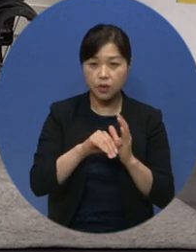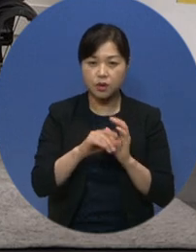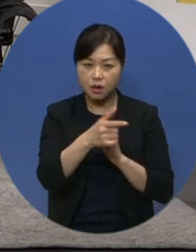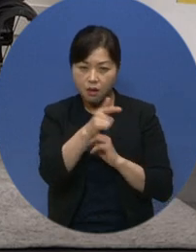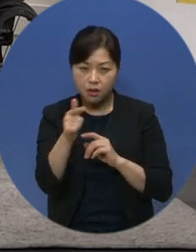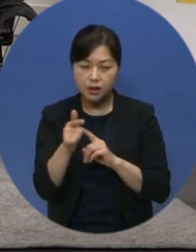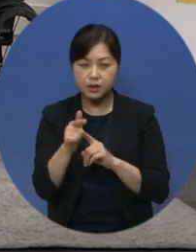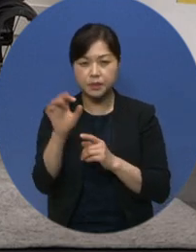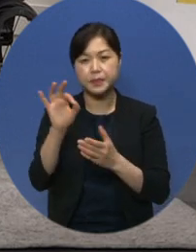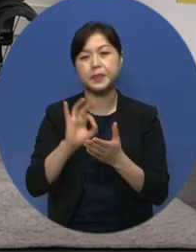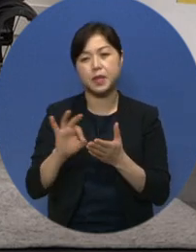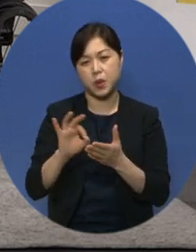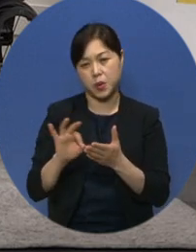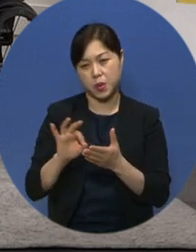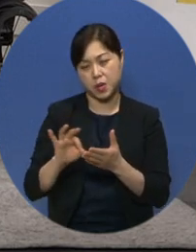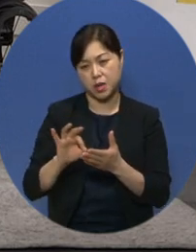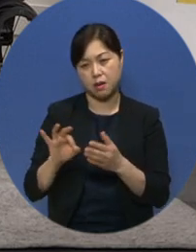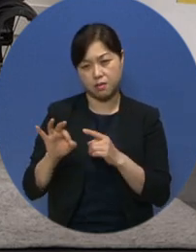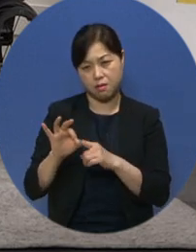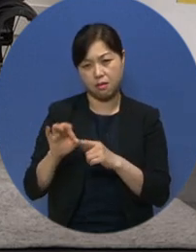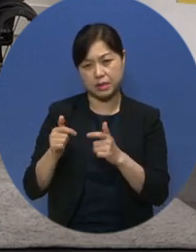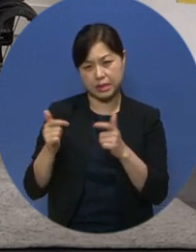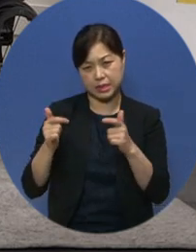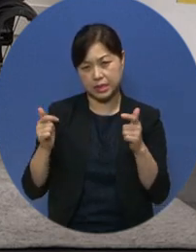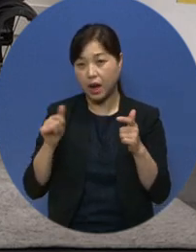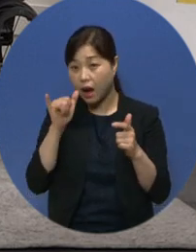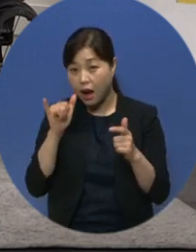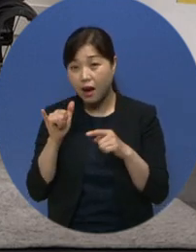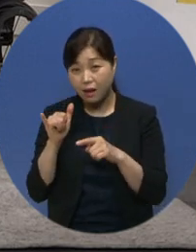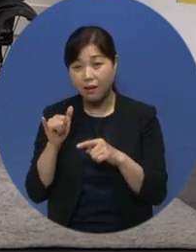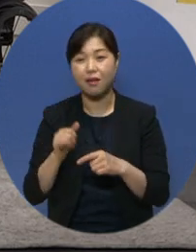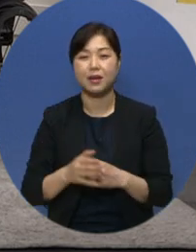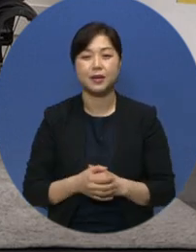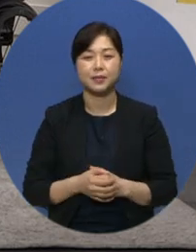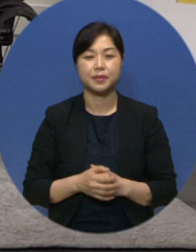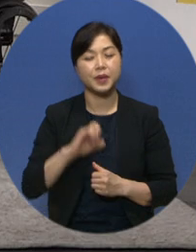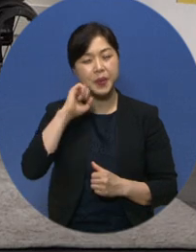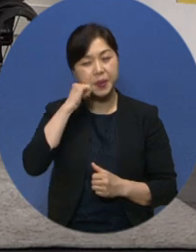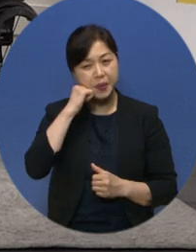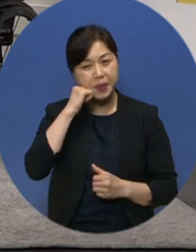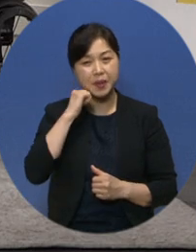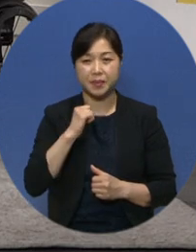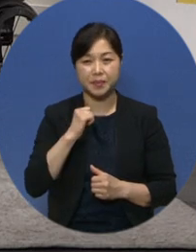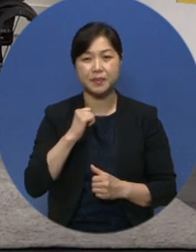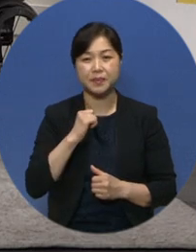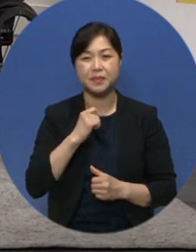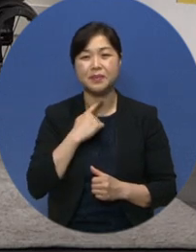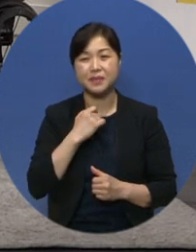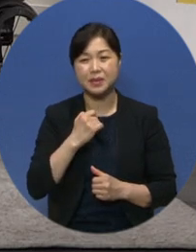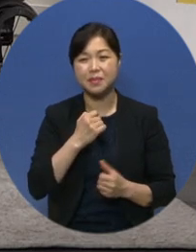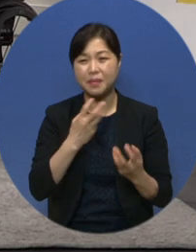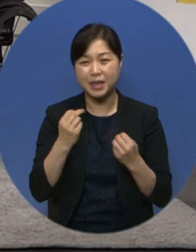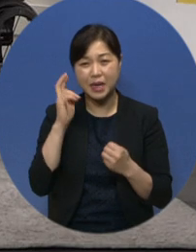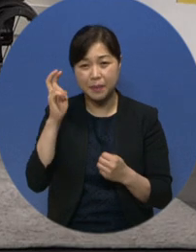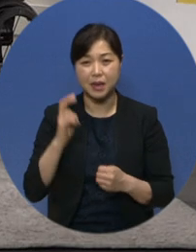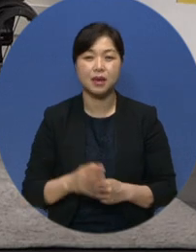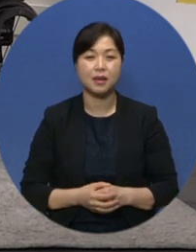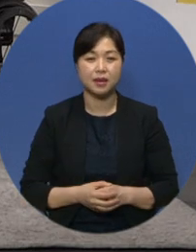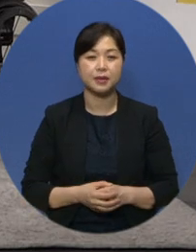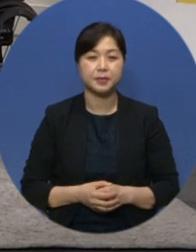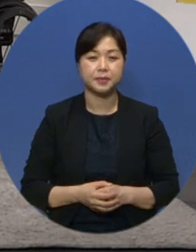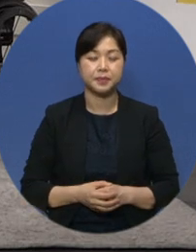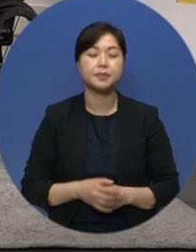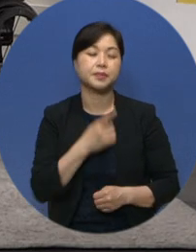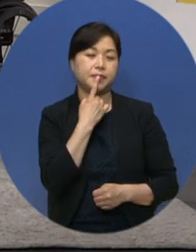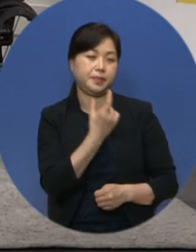가지 비용 문제도 더 4 증가될 수 있고 4 어려움이 많겠네요 그런데 그렇습니다 그래서 그